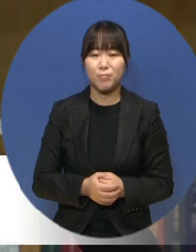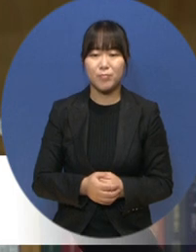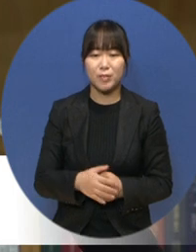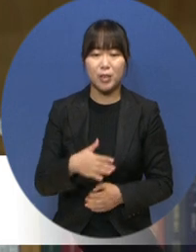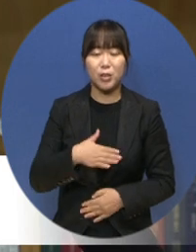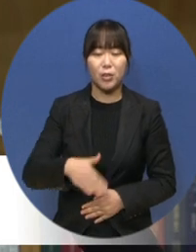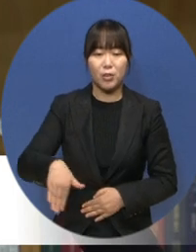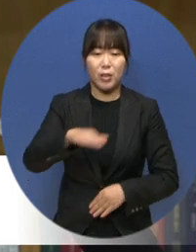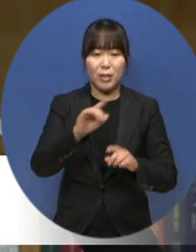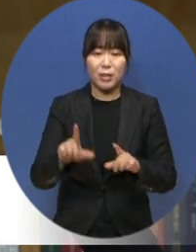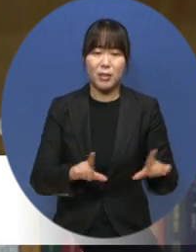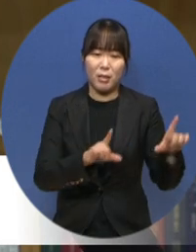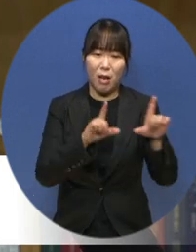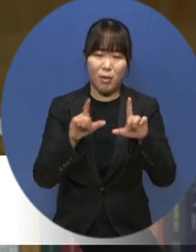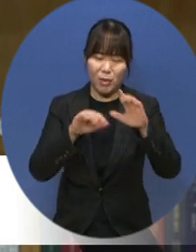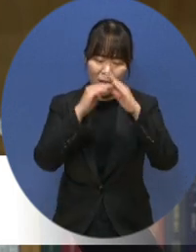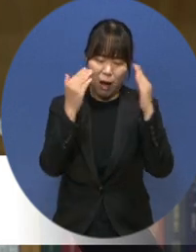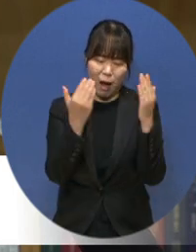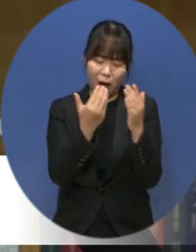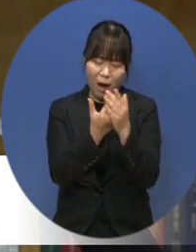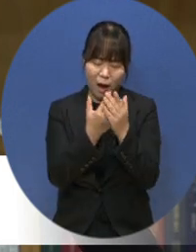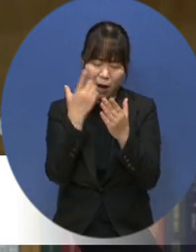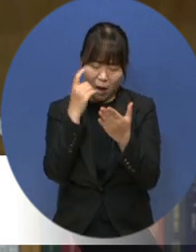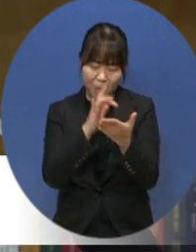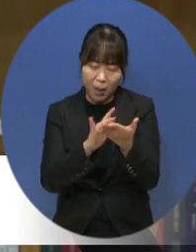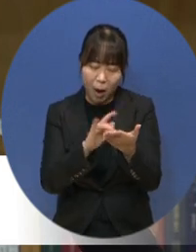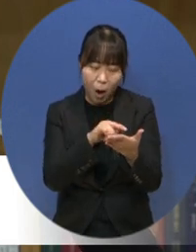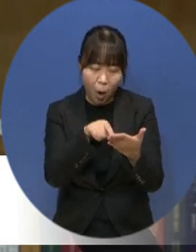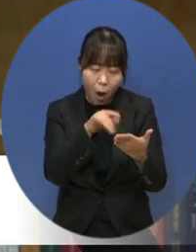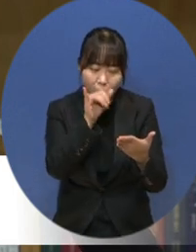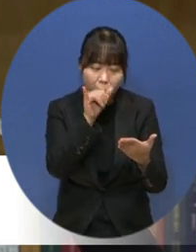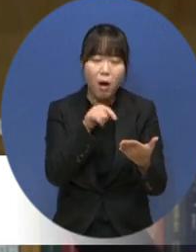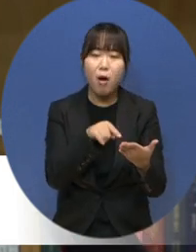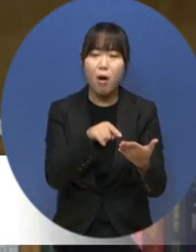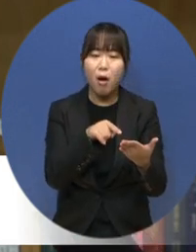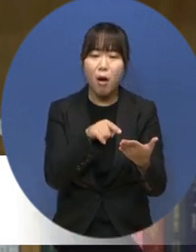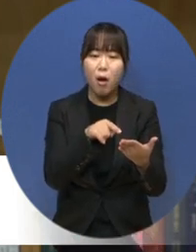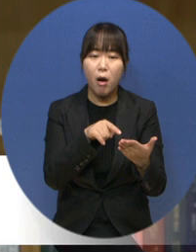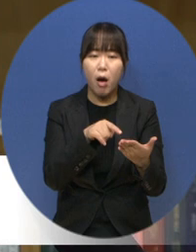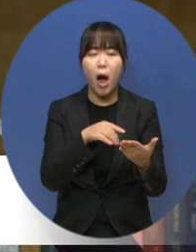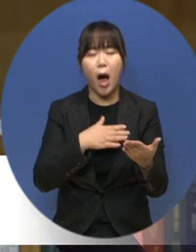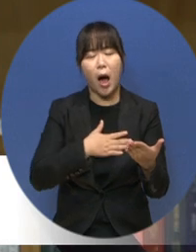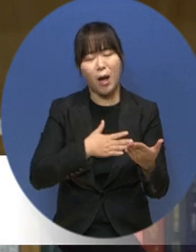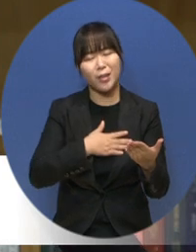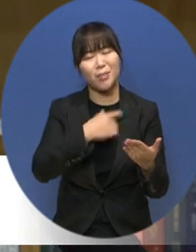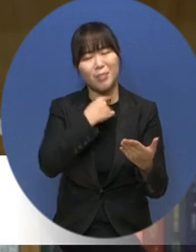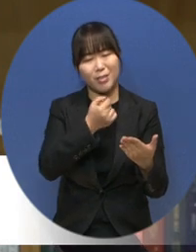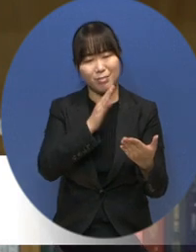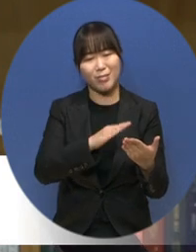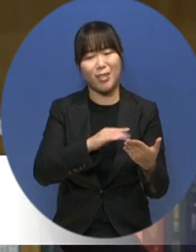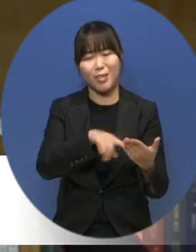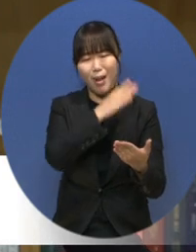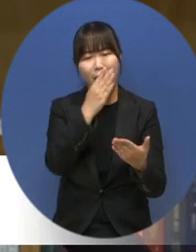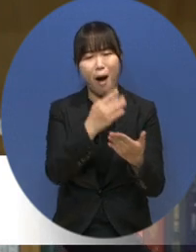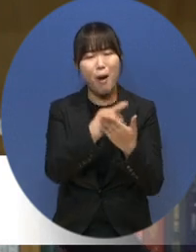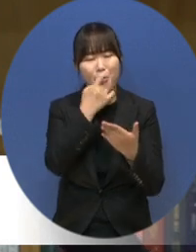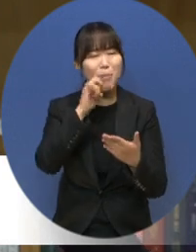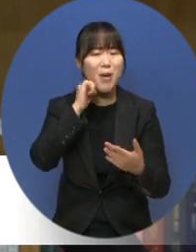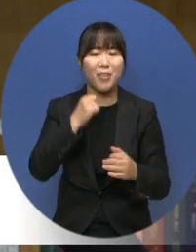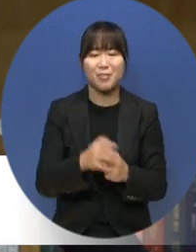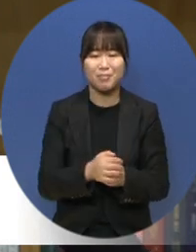우리 생활하는 것이 다 요속이 들어있어. 싹 들어있는데 알기만 하면 참 좋겠는데 이거 어떻게 다